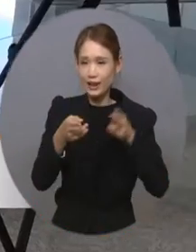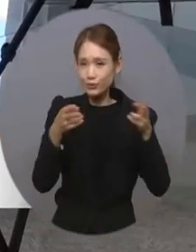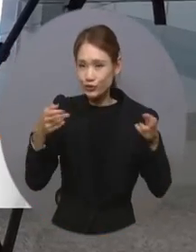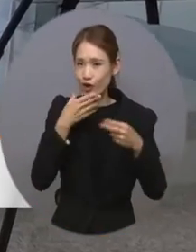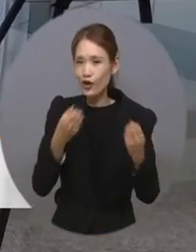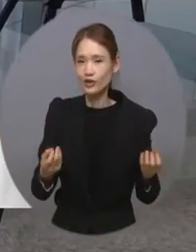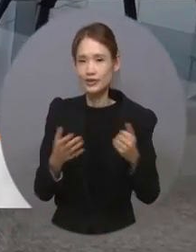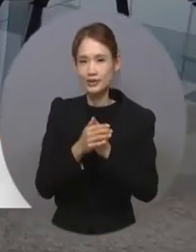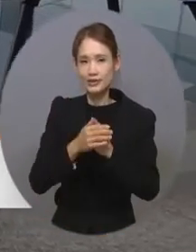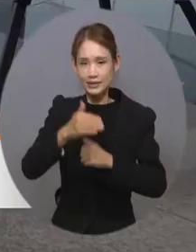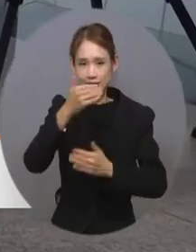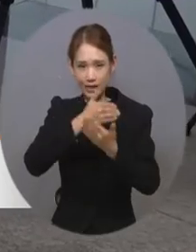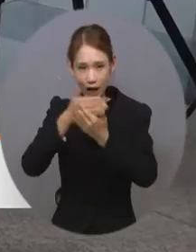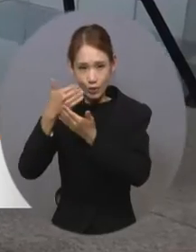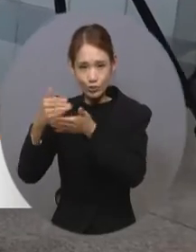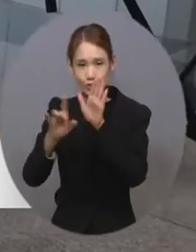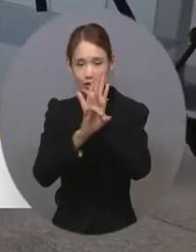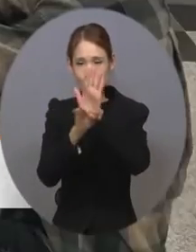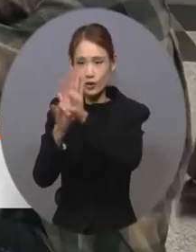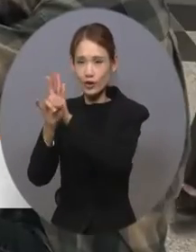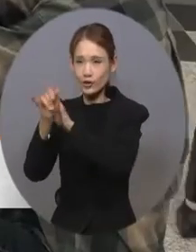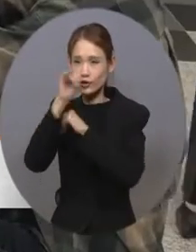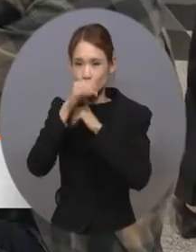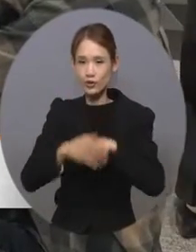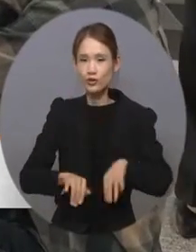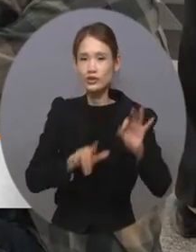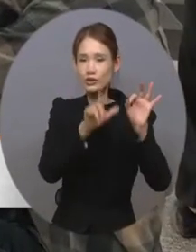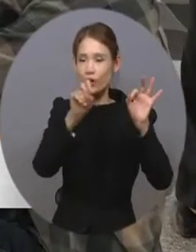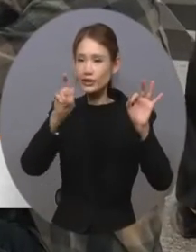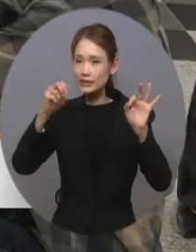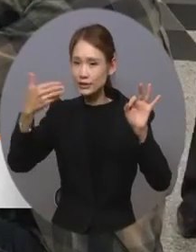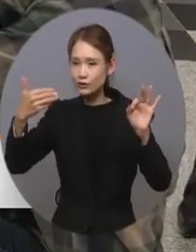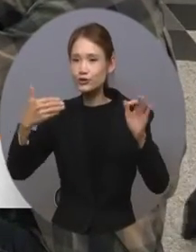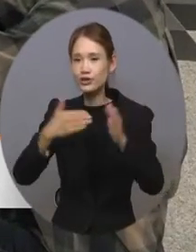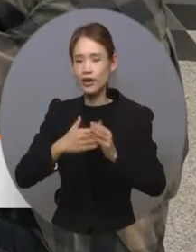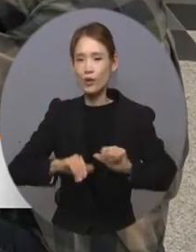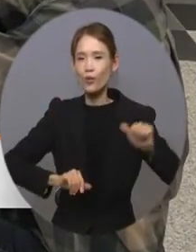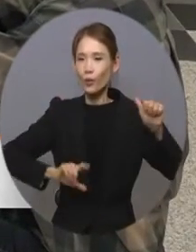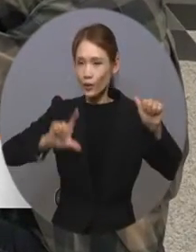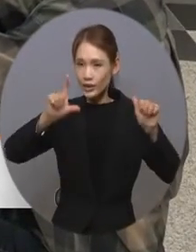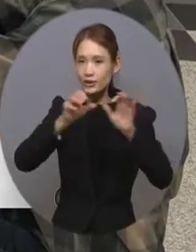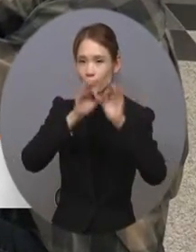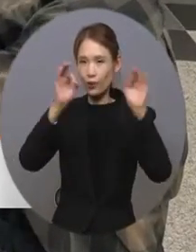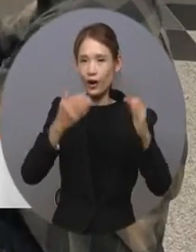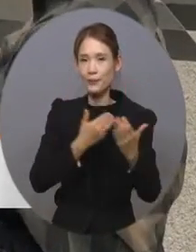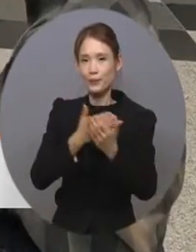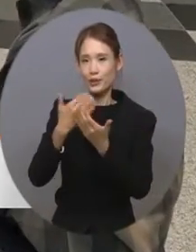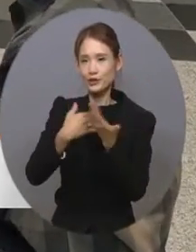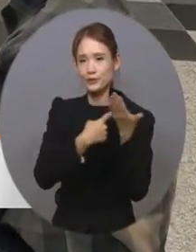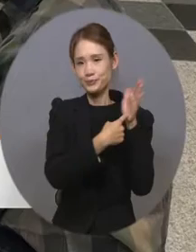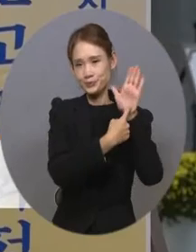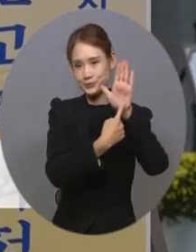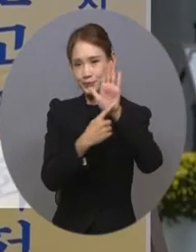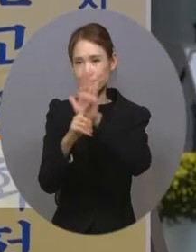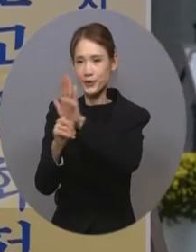작품전시회 순서로 진행되었으며 오는 29일까지 5일간 작품을 전시할 예정입니다